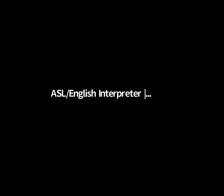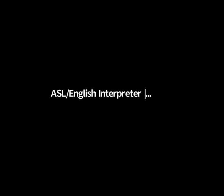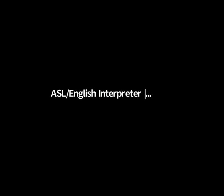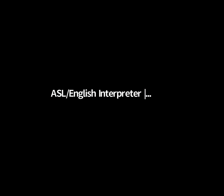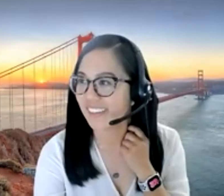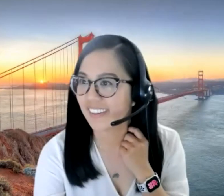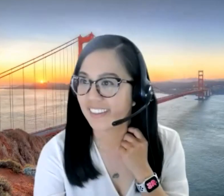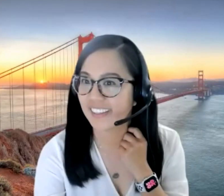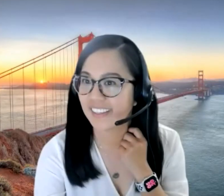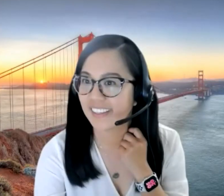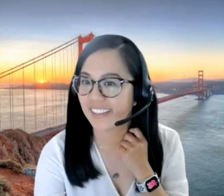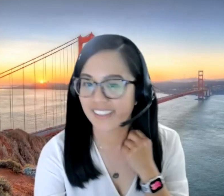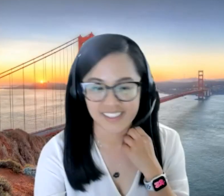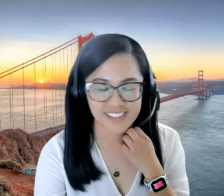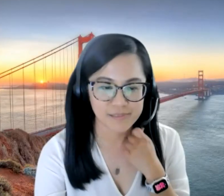All right.